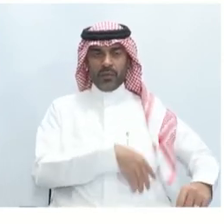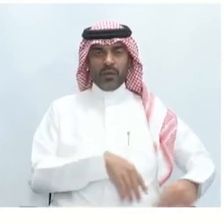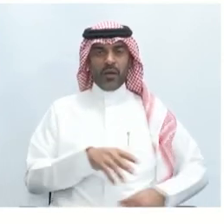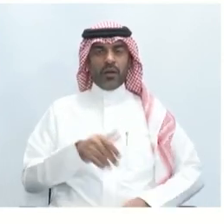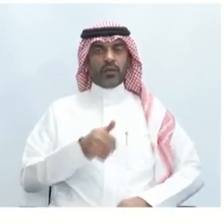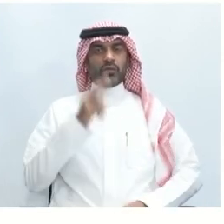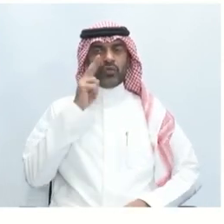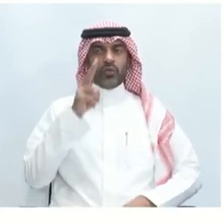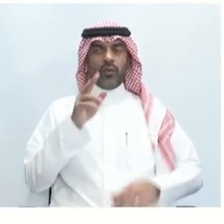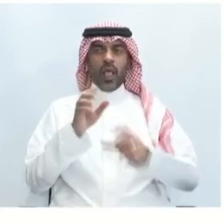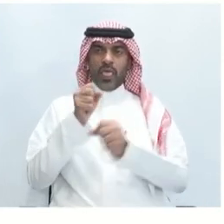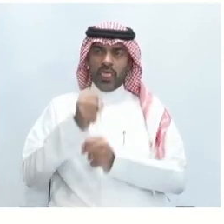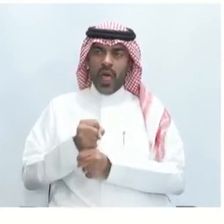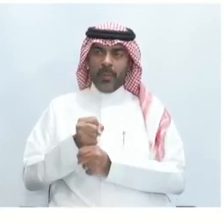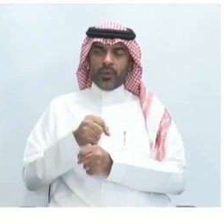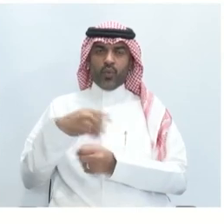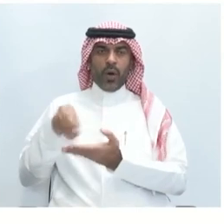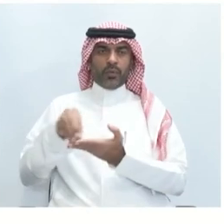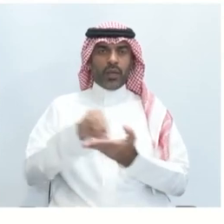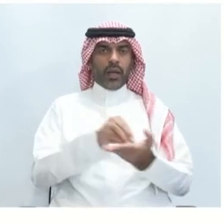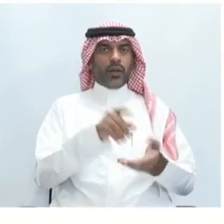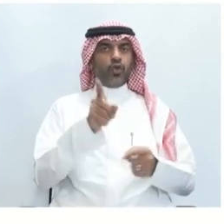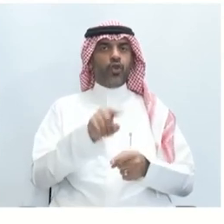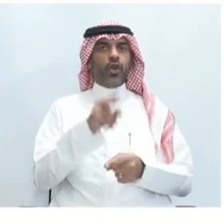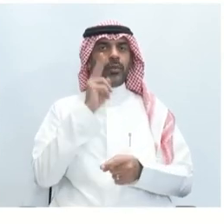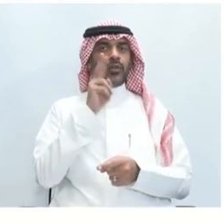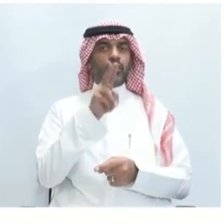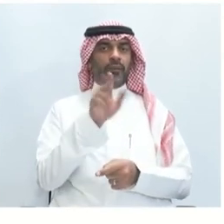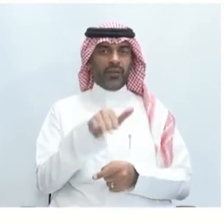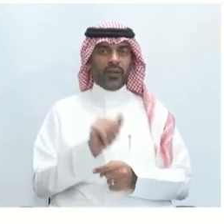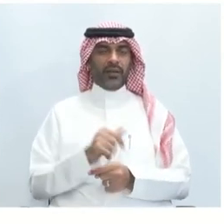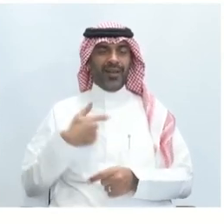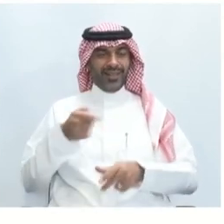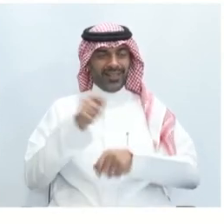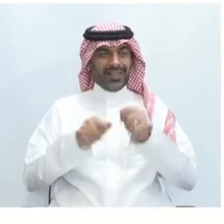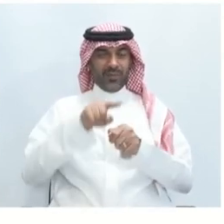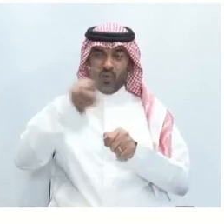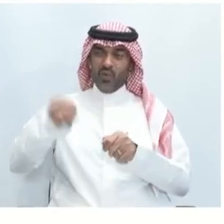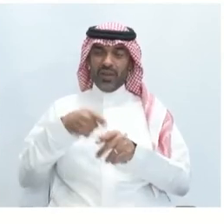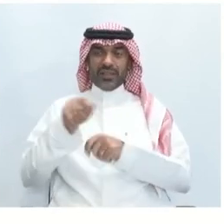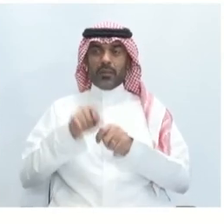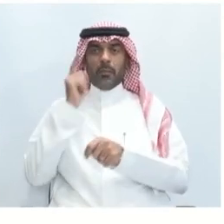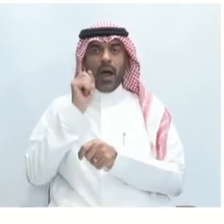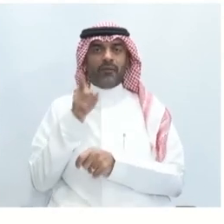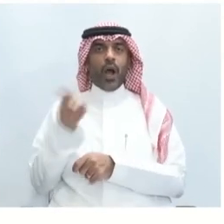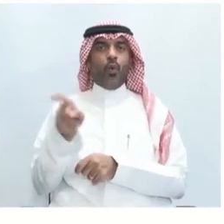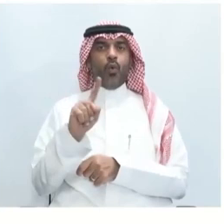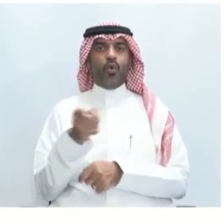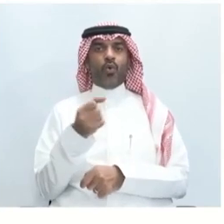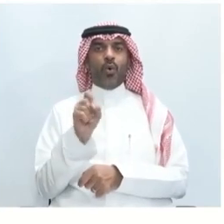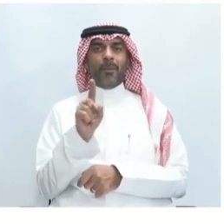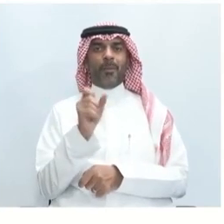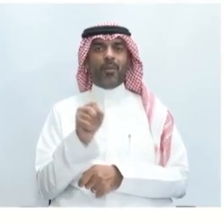والمتنقله في كل ما هو حولك في حياتنا اليوميه نستخدمها ولكن لا نعرف بانها اساسا روبوت